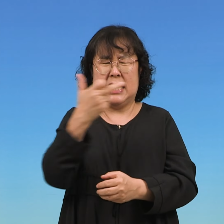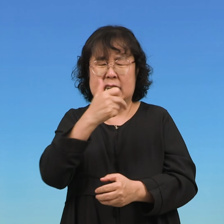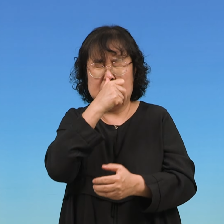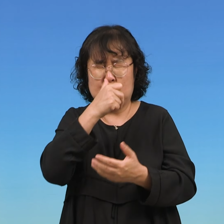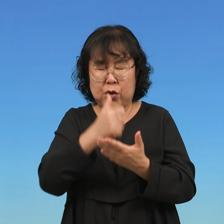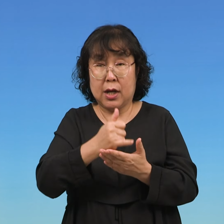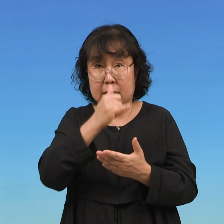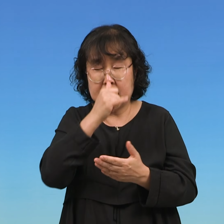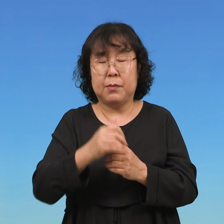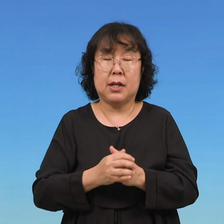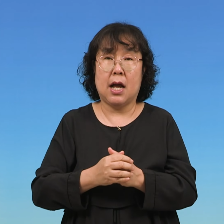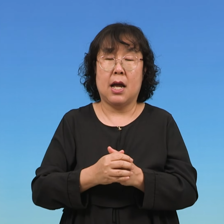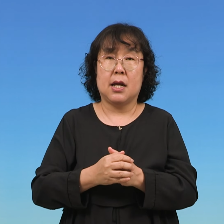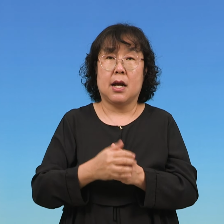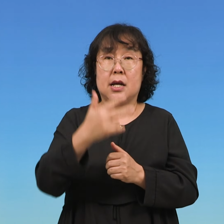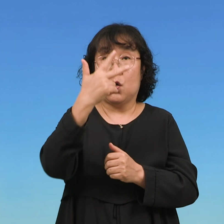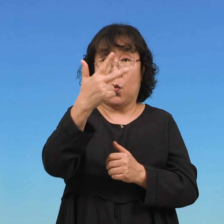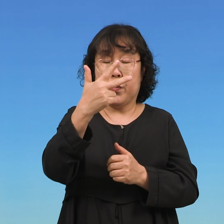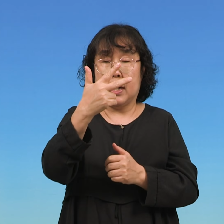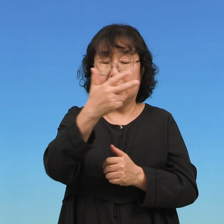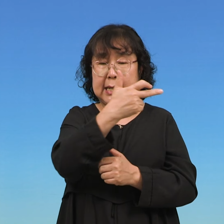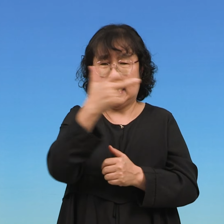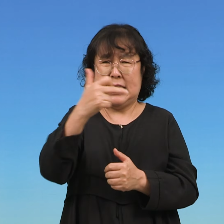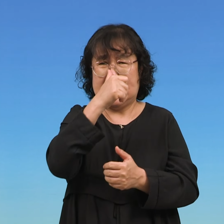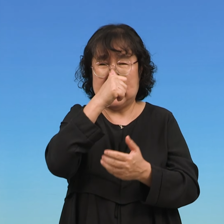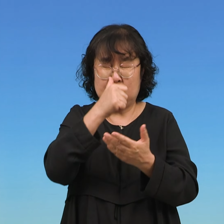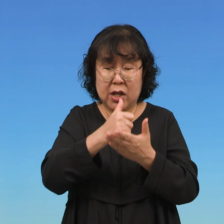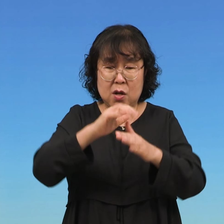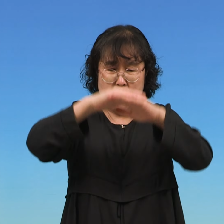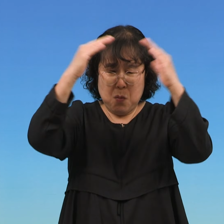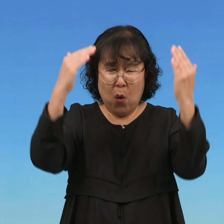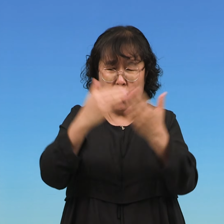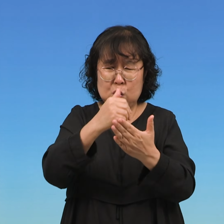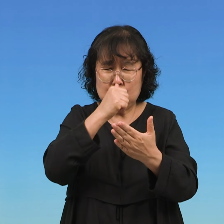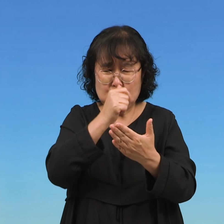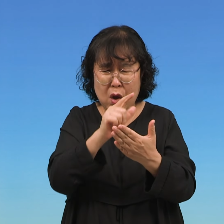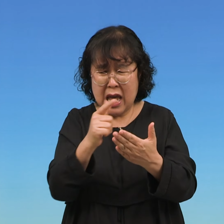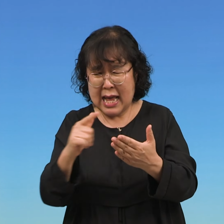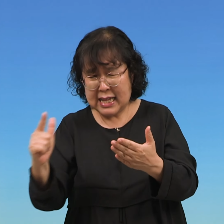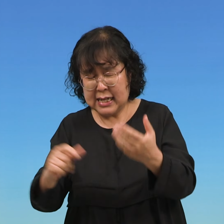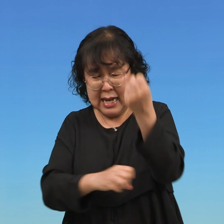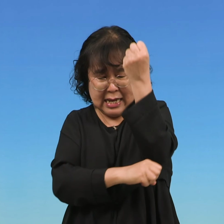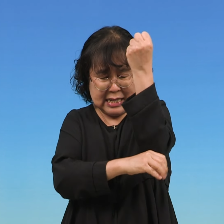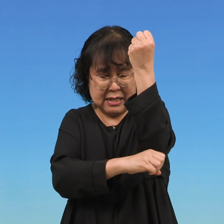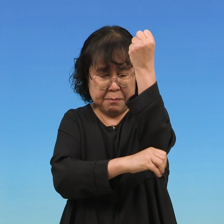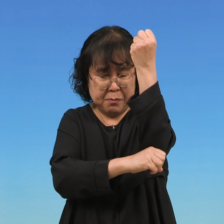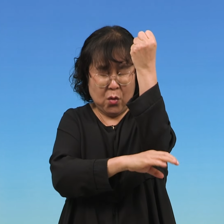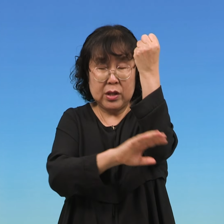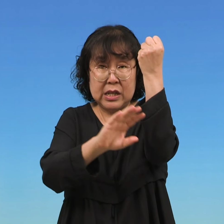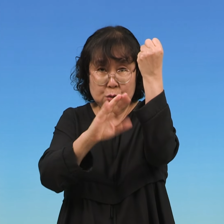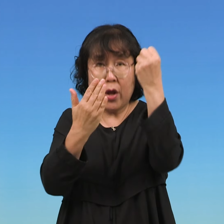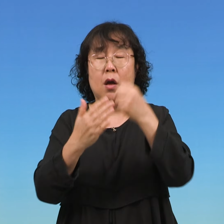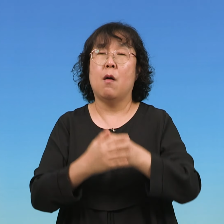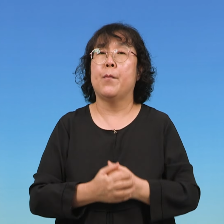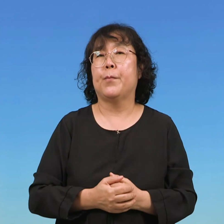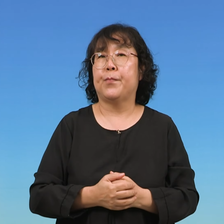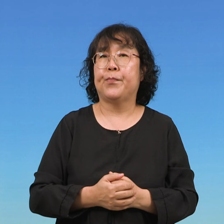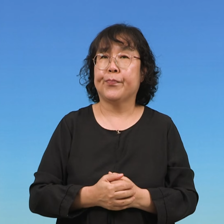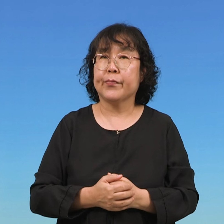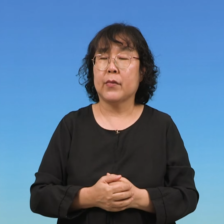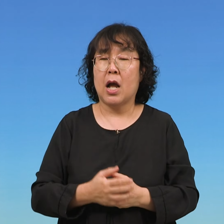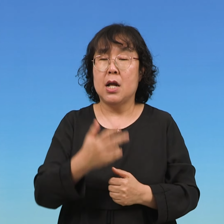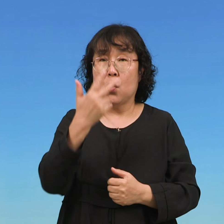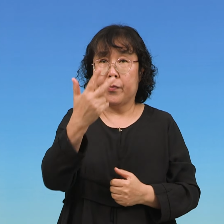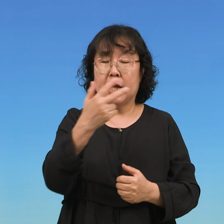그랬죠이 7가지 죄는 모든 죄의 근원이 되기 때문이다 그랬는데 당연히 7가지 대죄